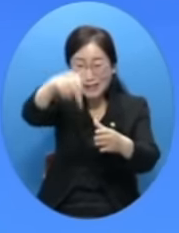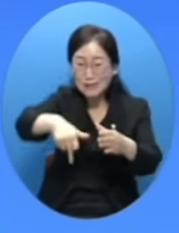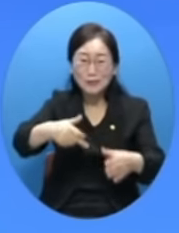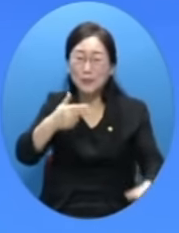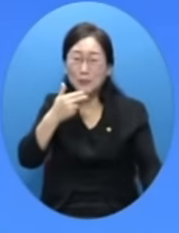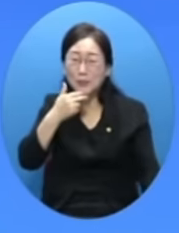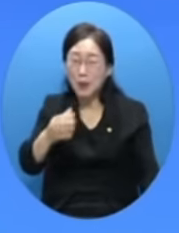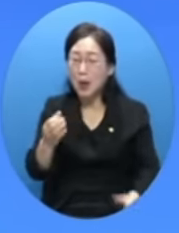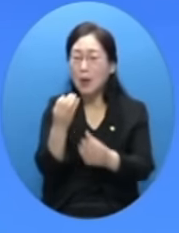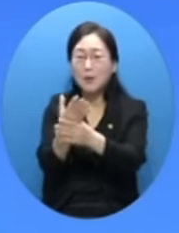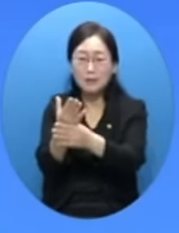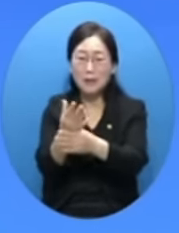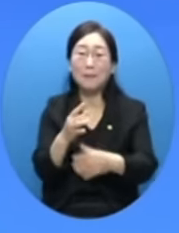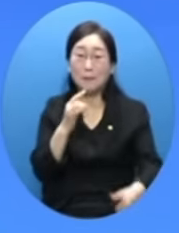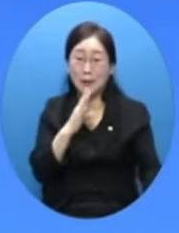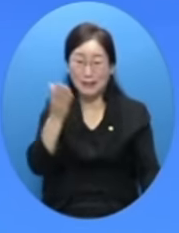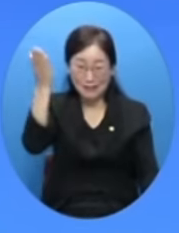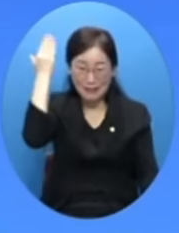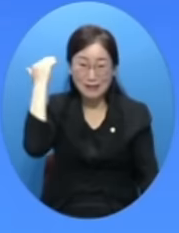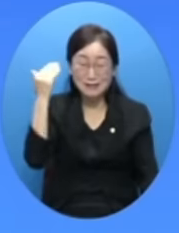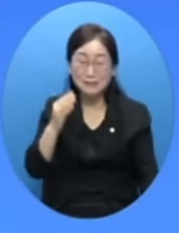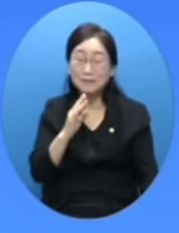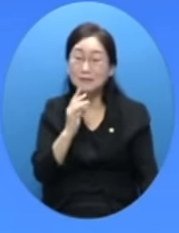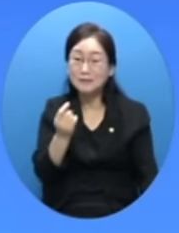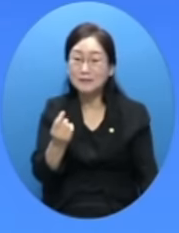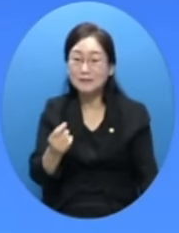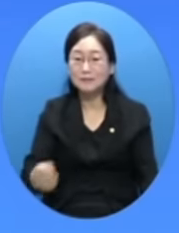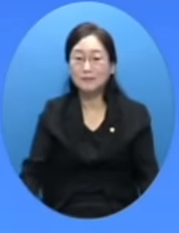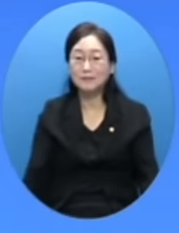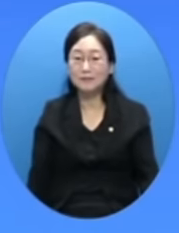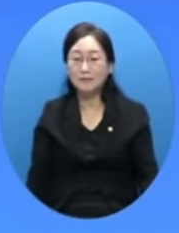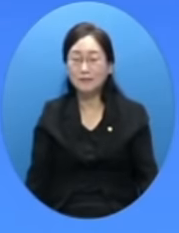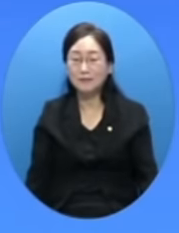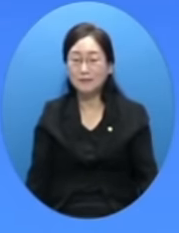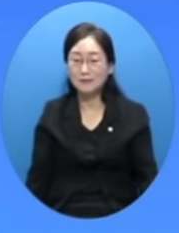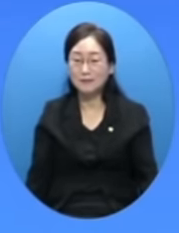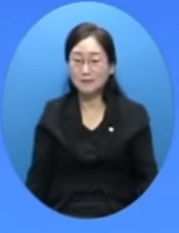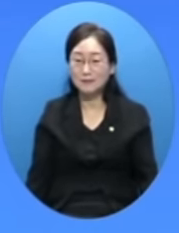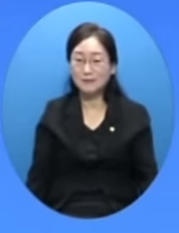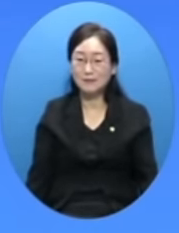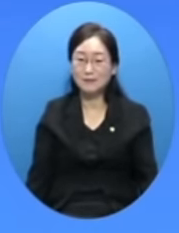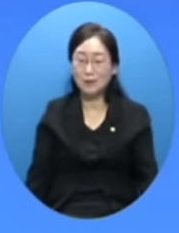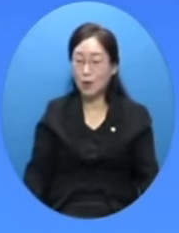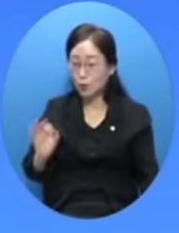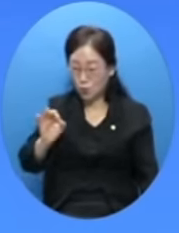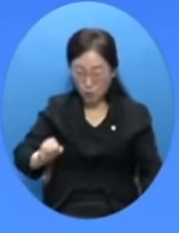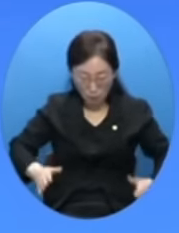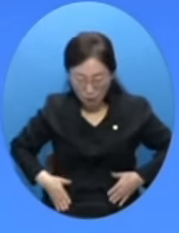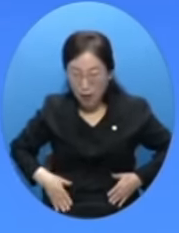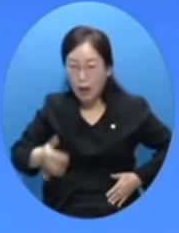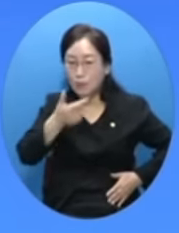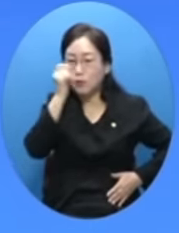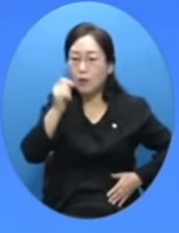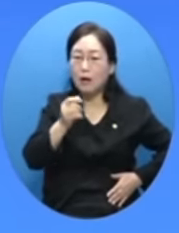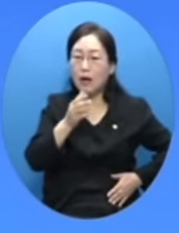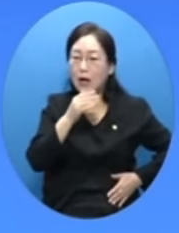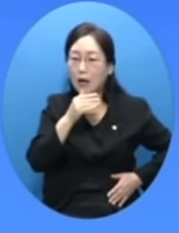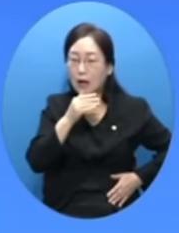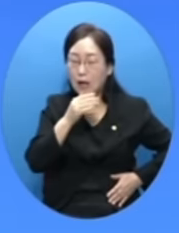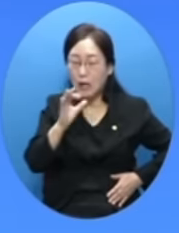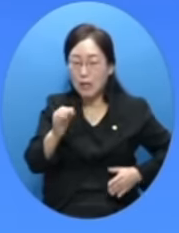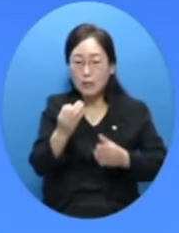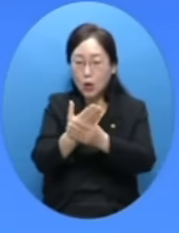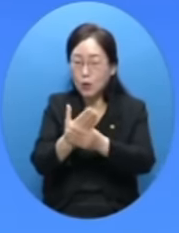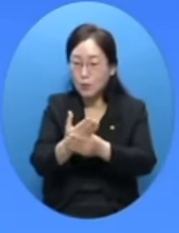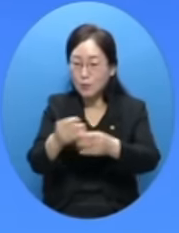않고 현금 결제할 때가 내가 결제하는 시대였기 때문에 돈이 좀 부족해갖고 현금 인출기가